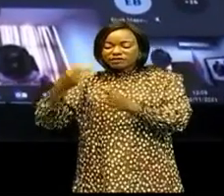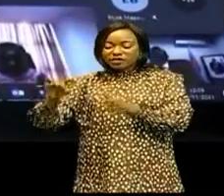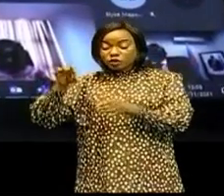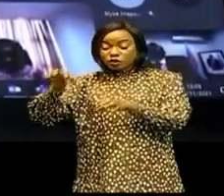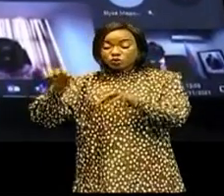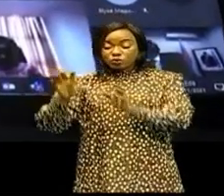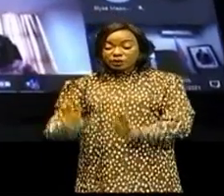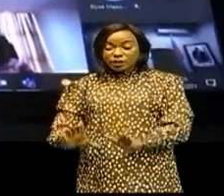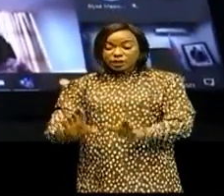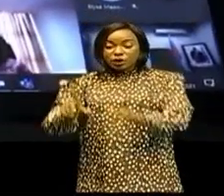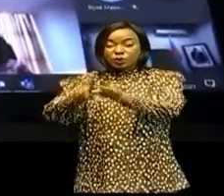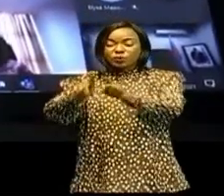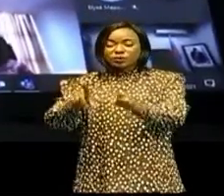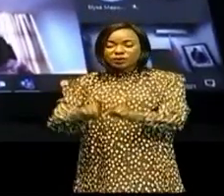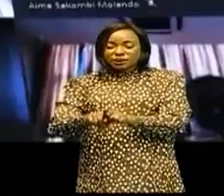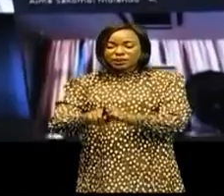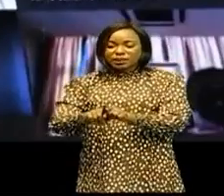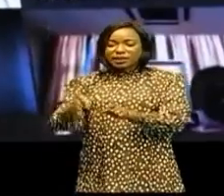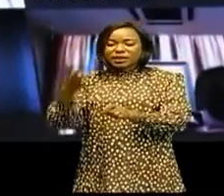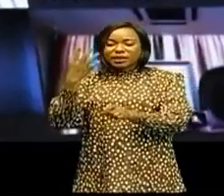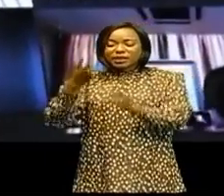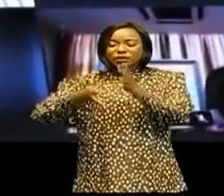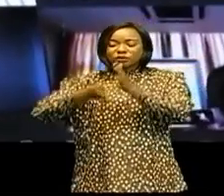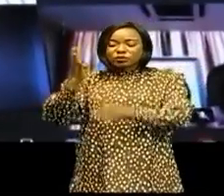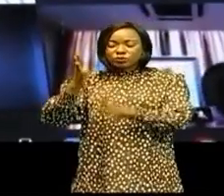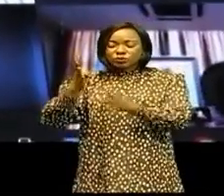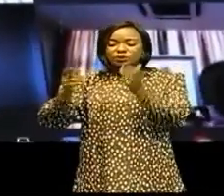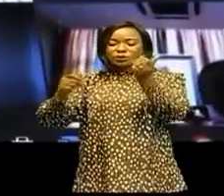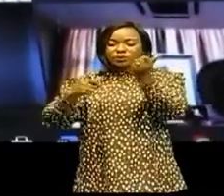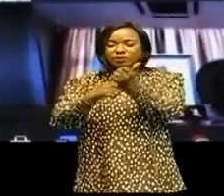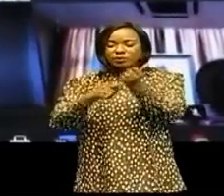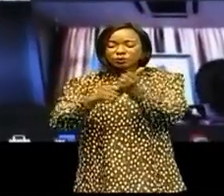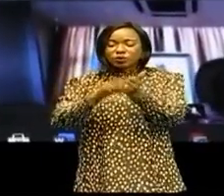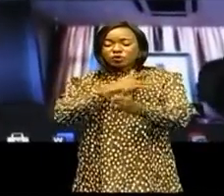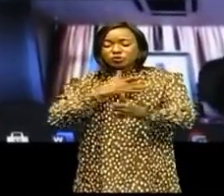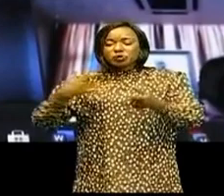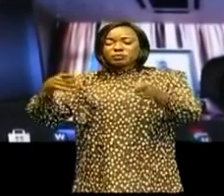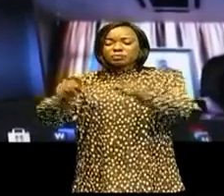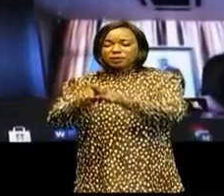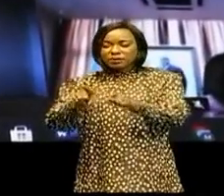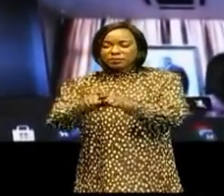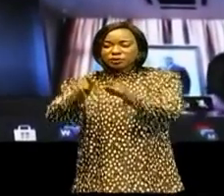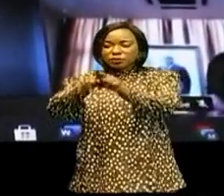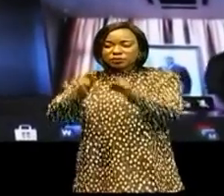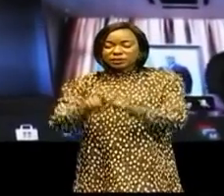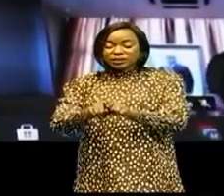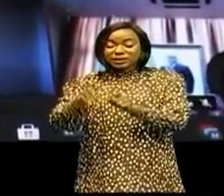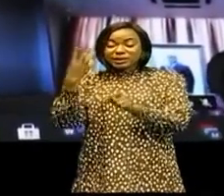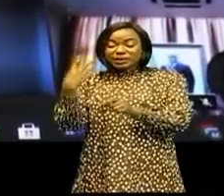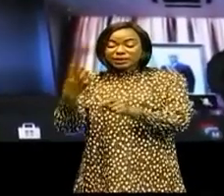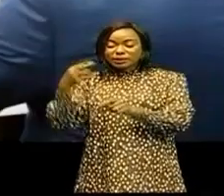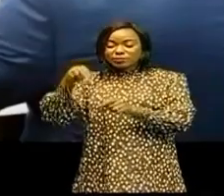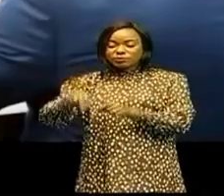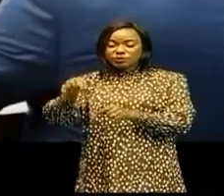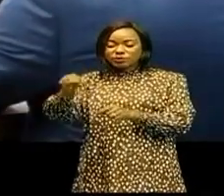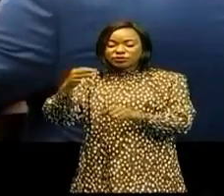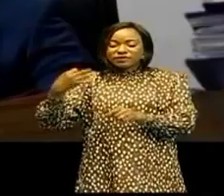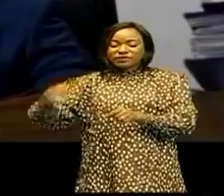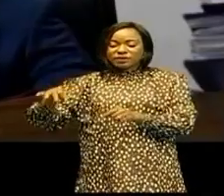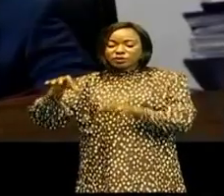congolais. 14 cas de doublons malicieux d'un impact de 4 millions de francs